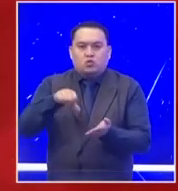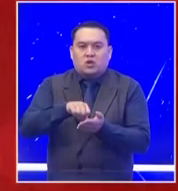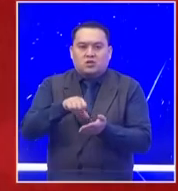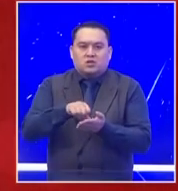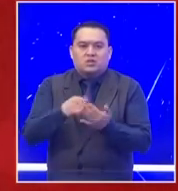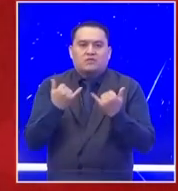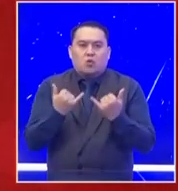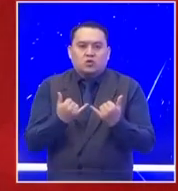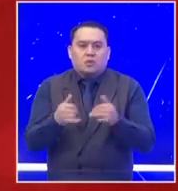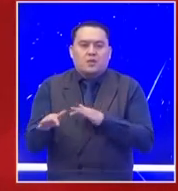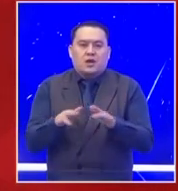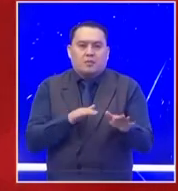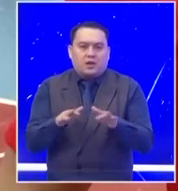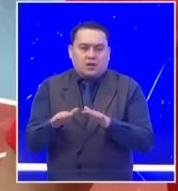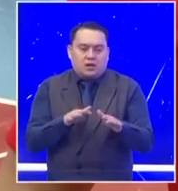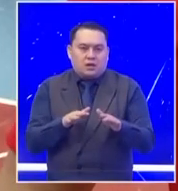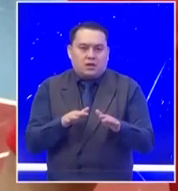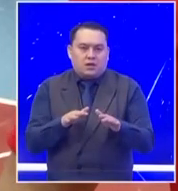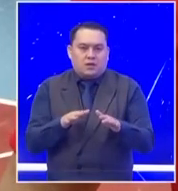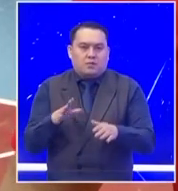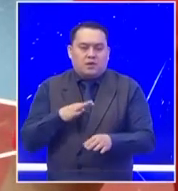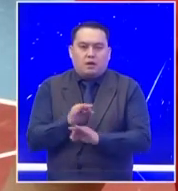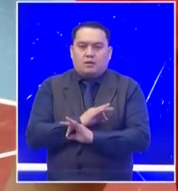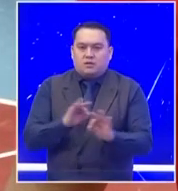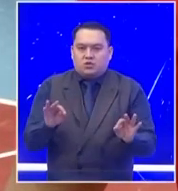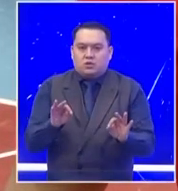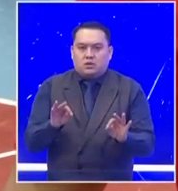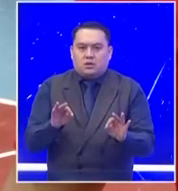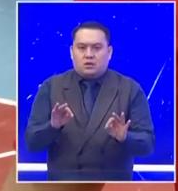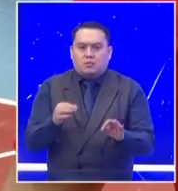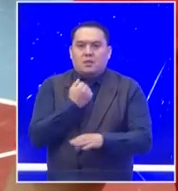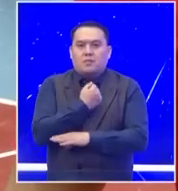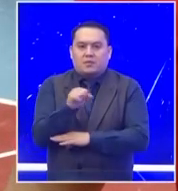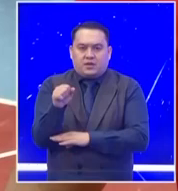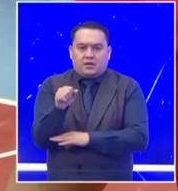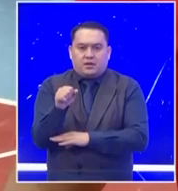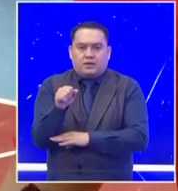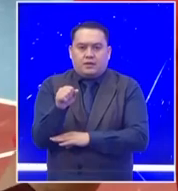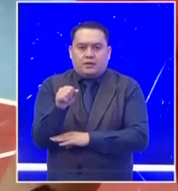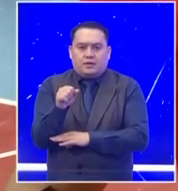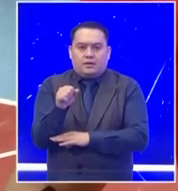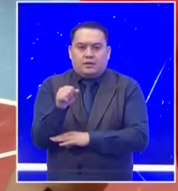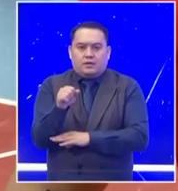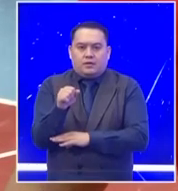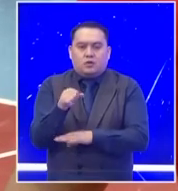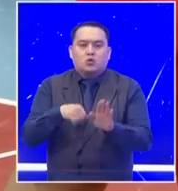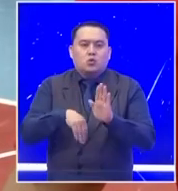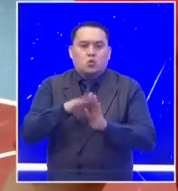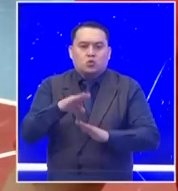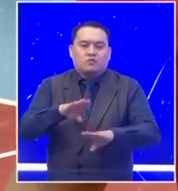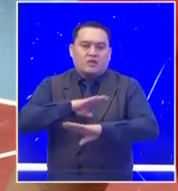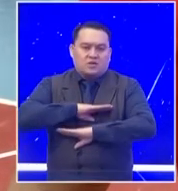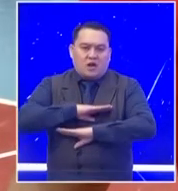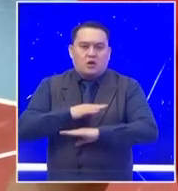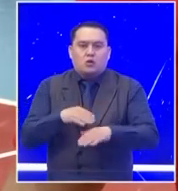в сегодняшних мероприятиях. Все было отлично. Мы признаны победителями. Взяли номинации «Лучший вратарь»,